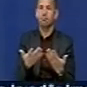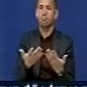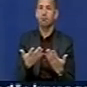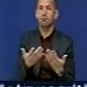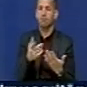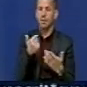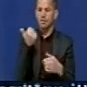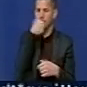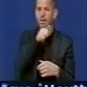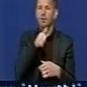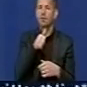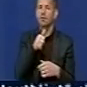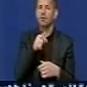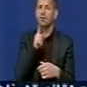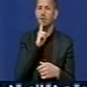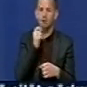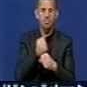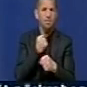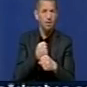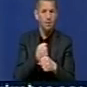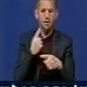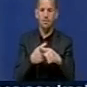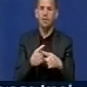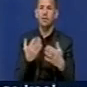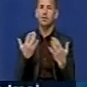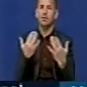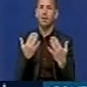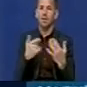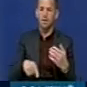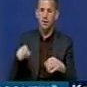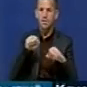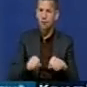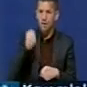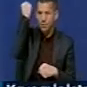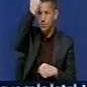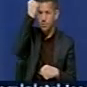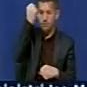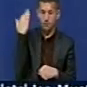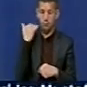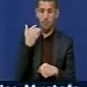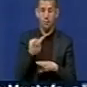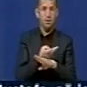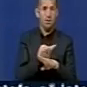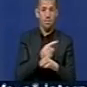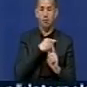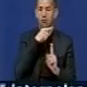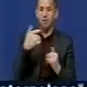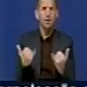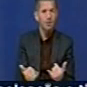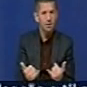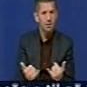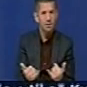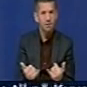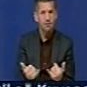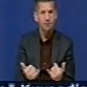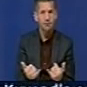Pse nuk bëhet një veprim i tillë, edhe sa veprime ka marrë qeveria e Kosovës prej pavarësisë e deri më tash që